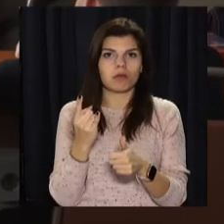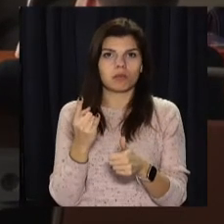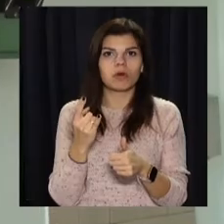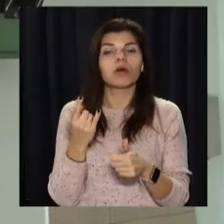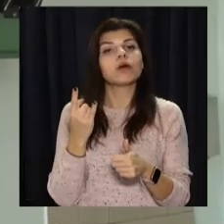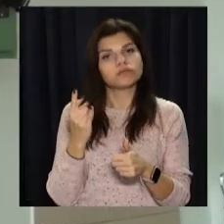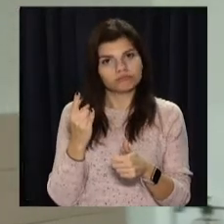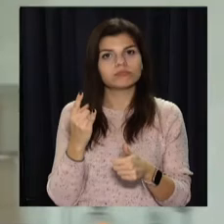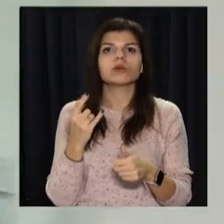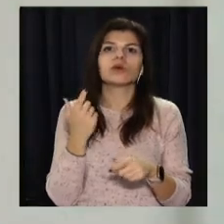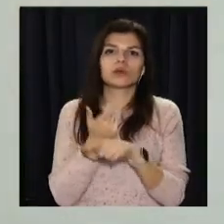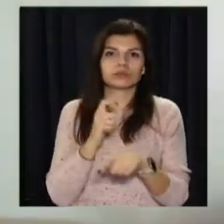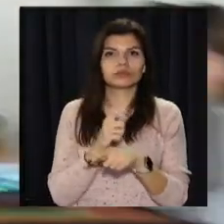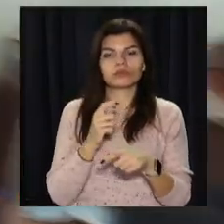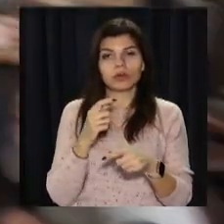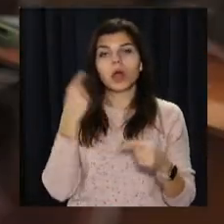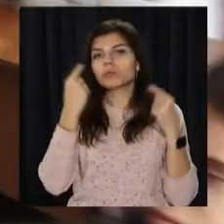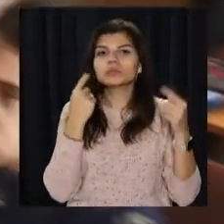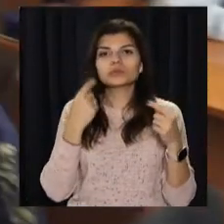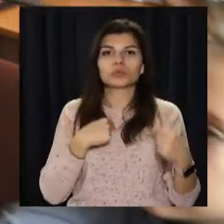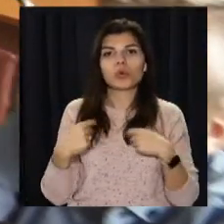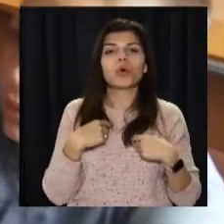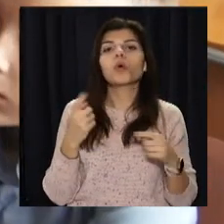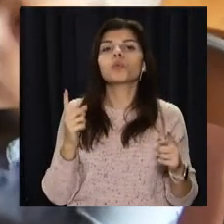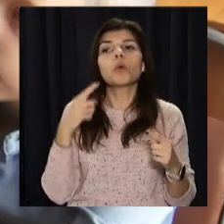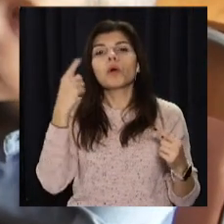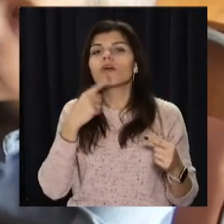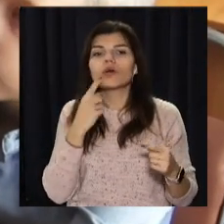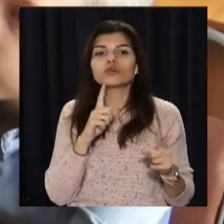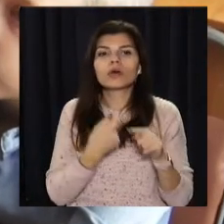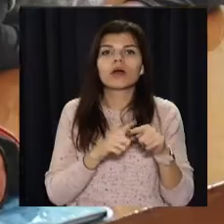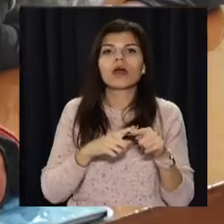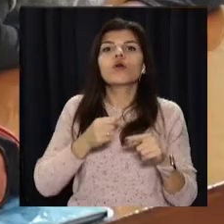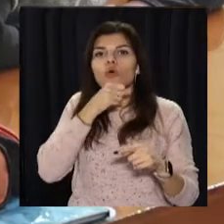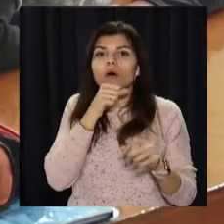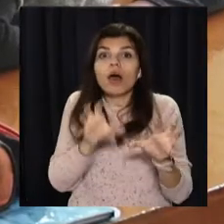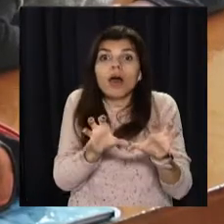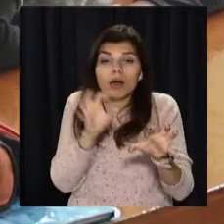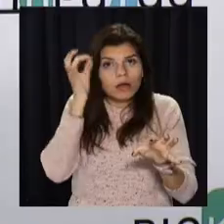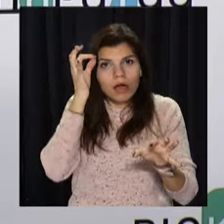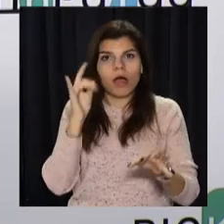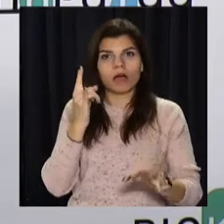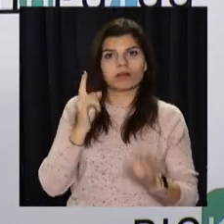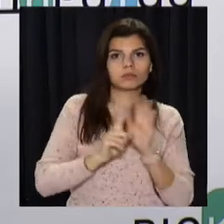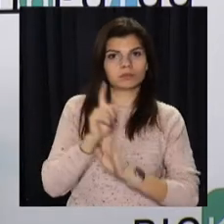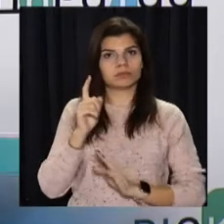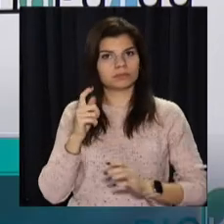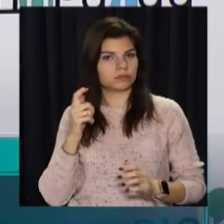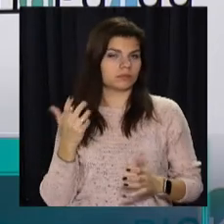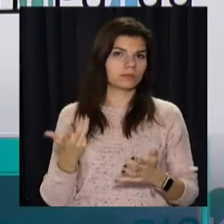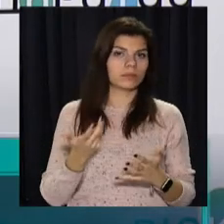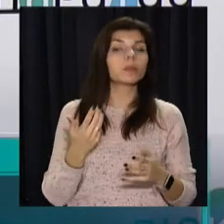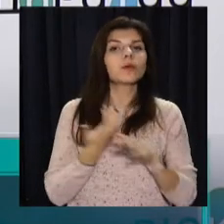проте дитину булять. За словами психологів, це відбувається через гіперопіку дорослих. Тому батьки